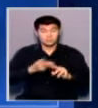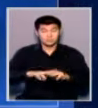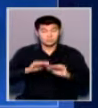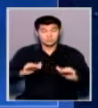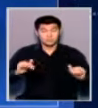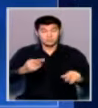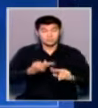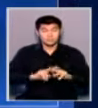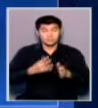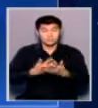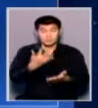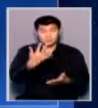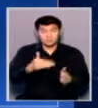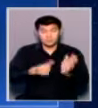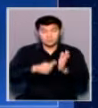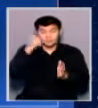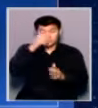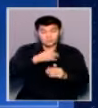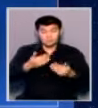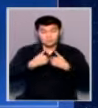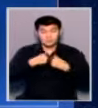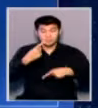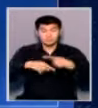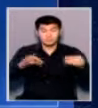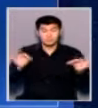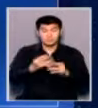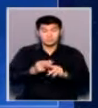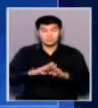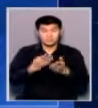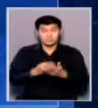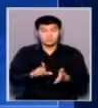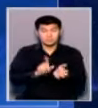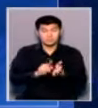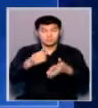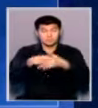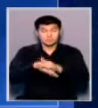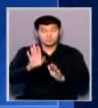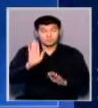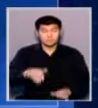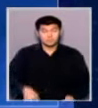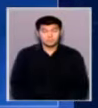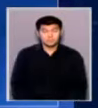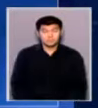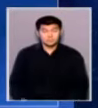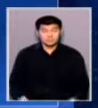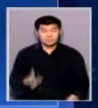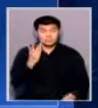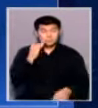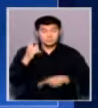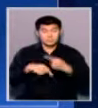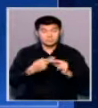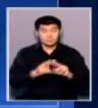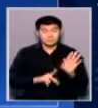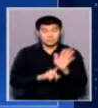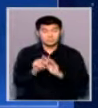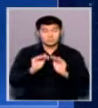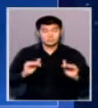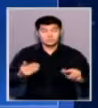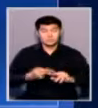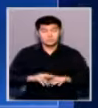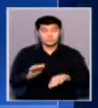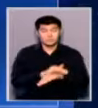балалар 5-6 жылдың ішінде мені де басқа әншілерді де пенсияға шығарады ғой деп. Лайым солай болғай, ең алдымен балаларымыз